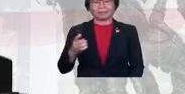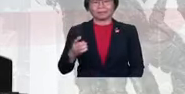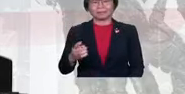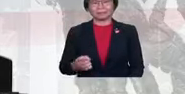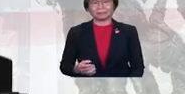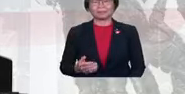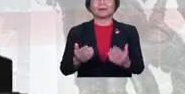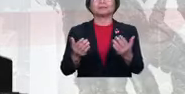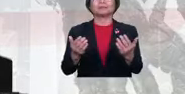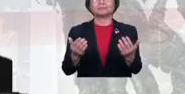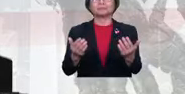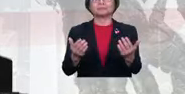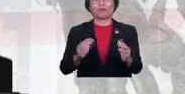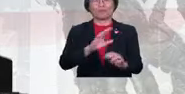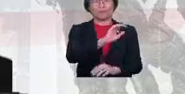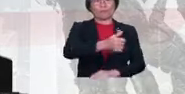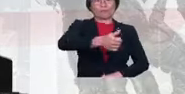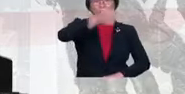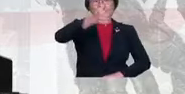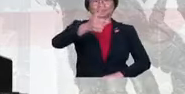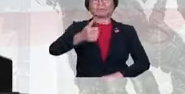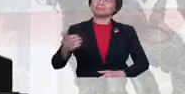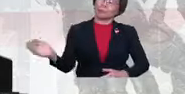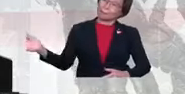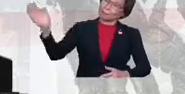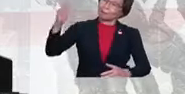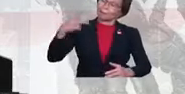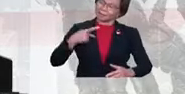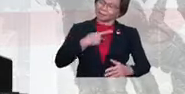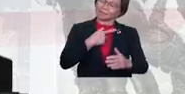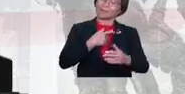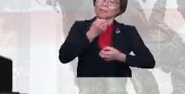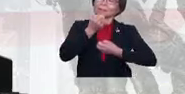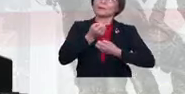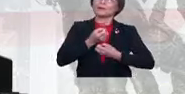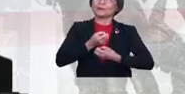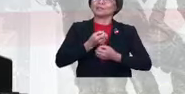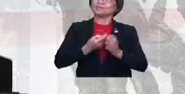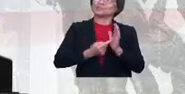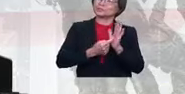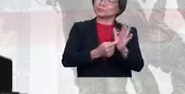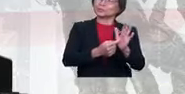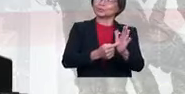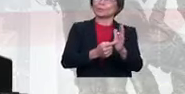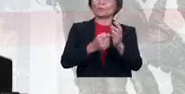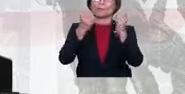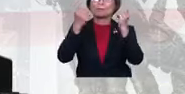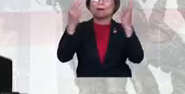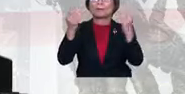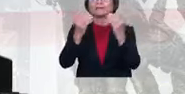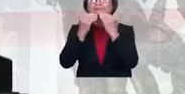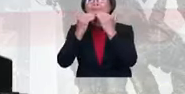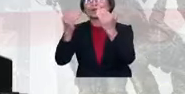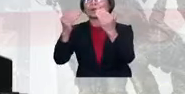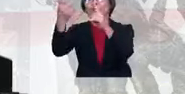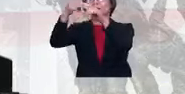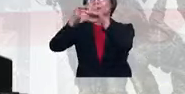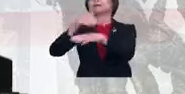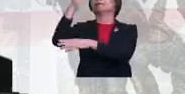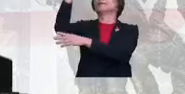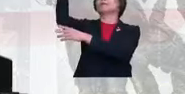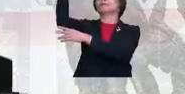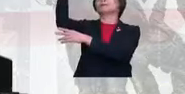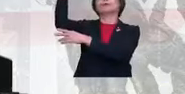pertama sekali marilah kita zahirkan setinggi-tinggi rasa kesyukuran kodrat Allah Subhanahu Wa Ta'ala